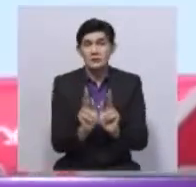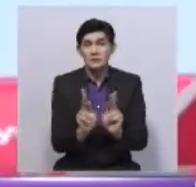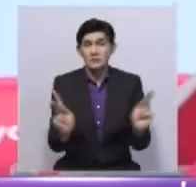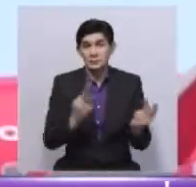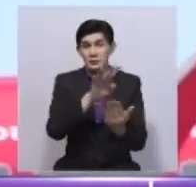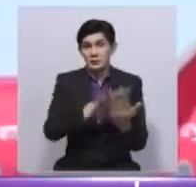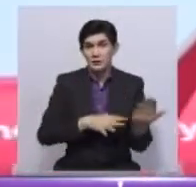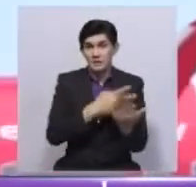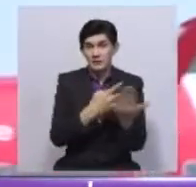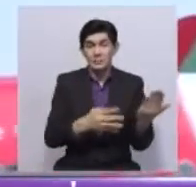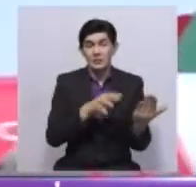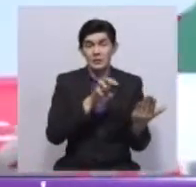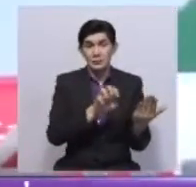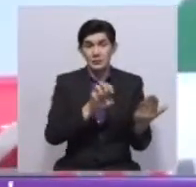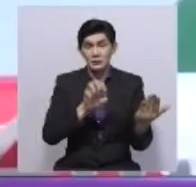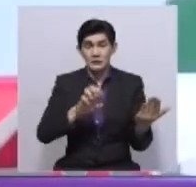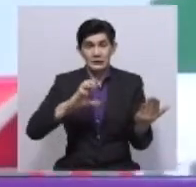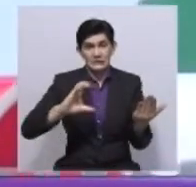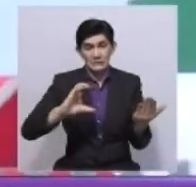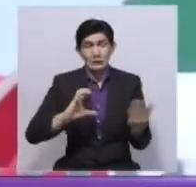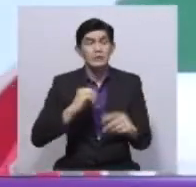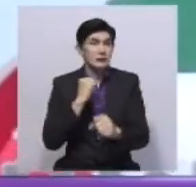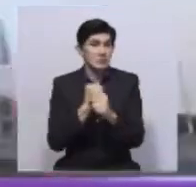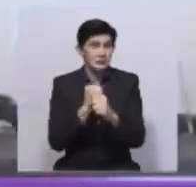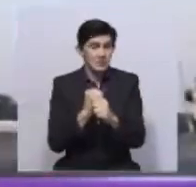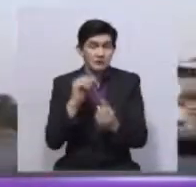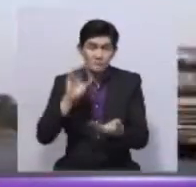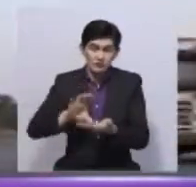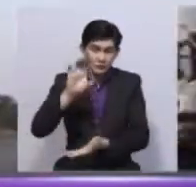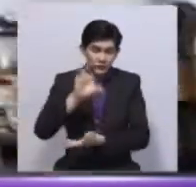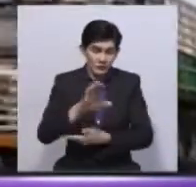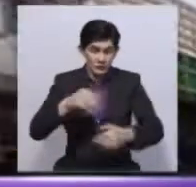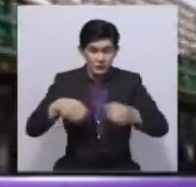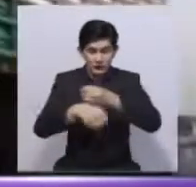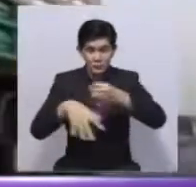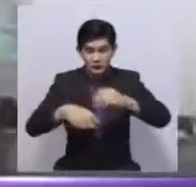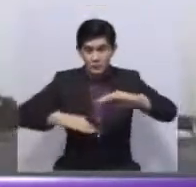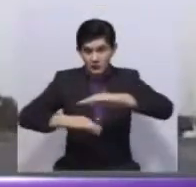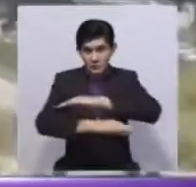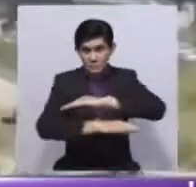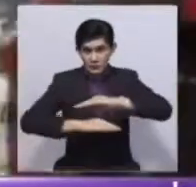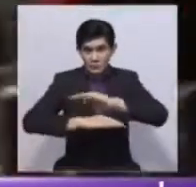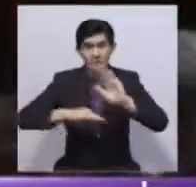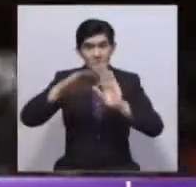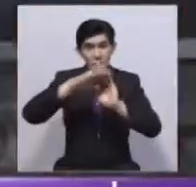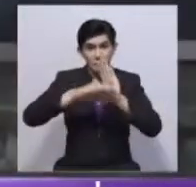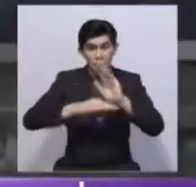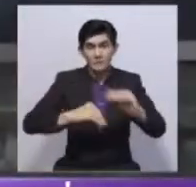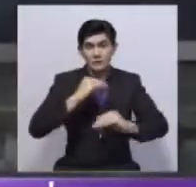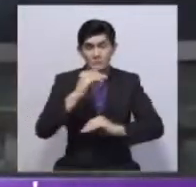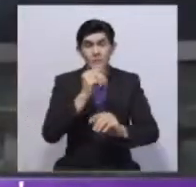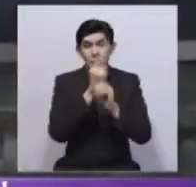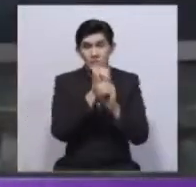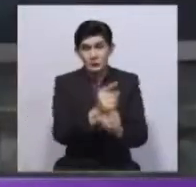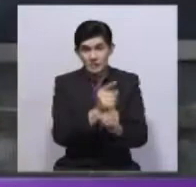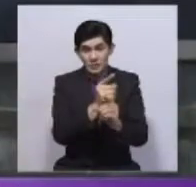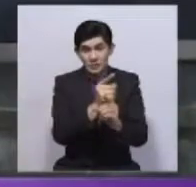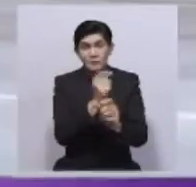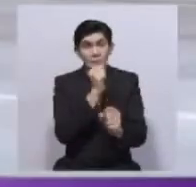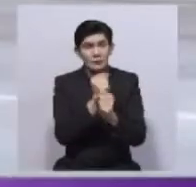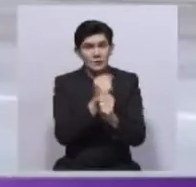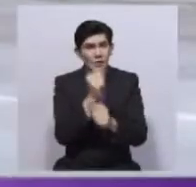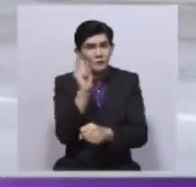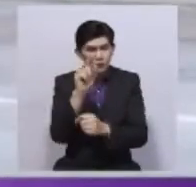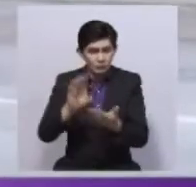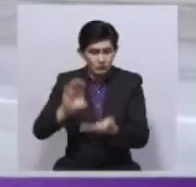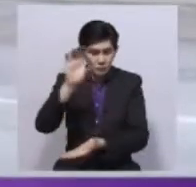การนโยบาย EEC จะเร่งขับเคลื่อนโครงการลงทุนโครงสร้างพื้นฐานให้เป็นไปตามที่กำหนดไว้เพื่อเร่งระดมให้เกิด